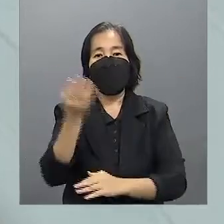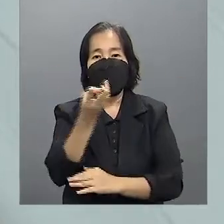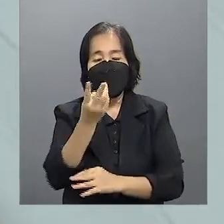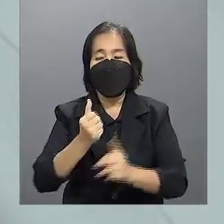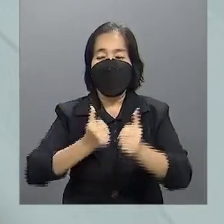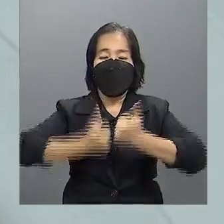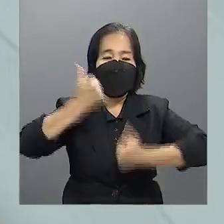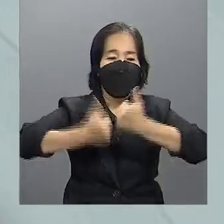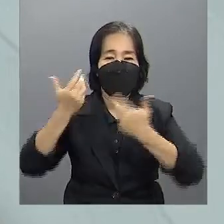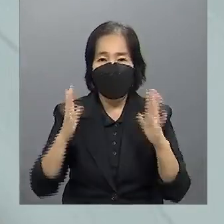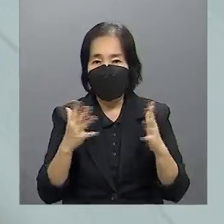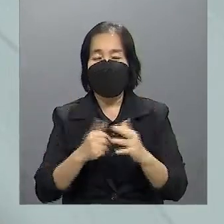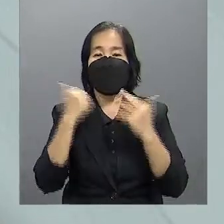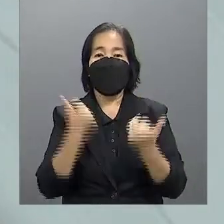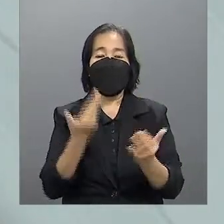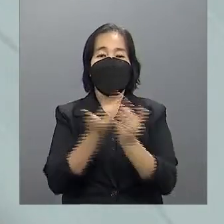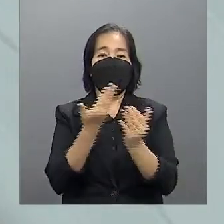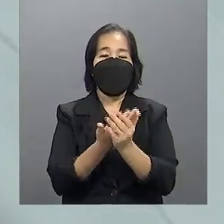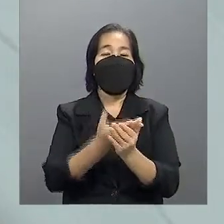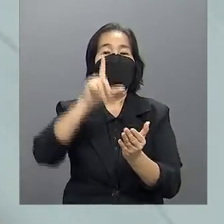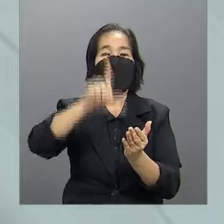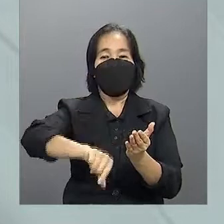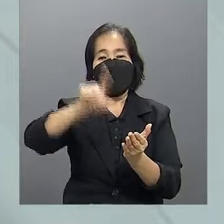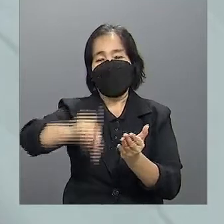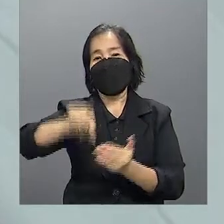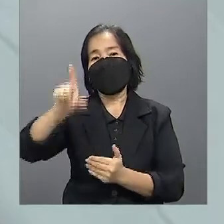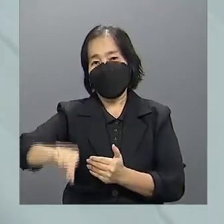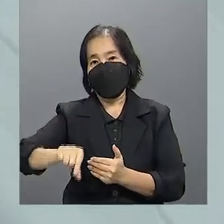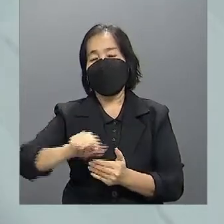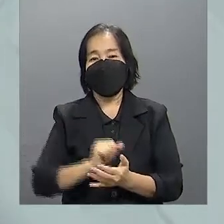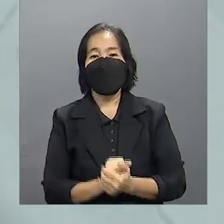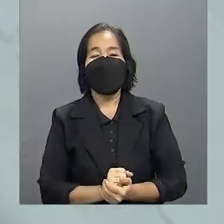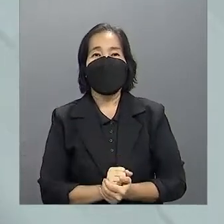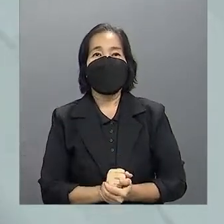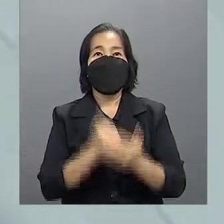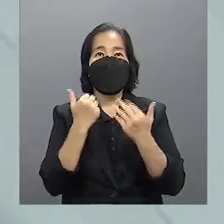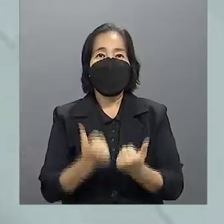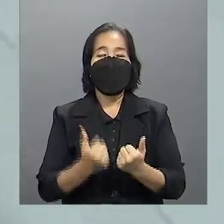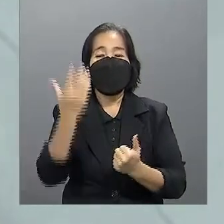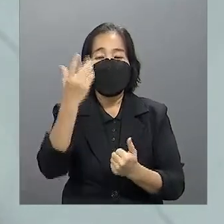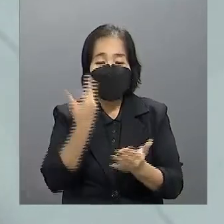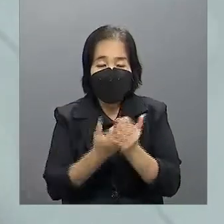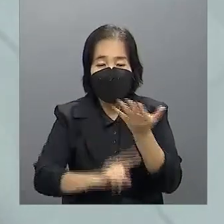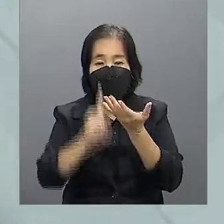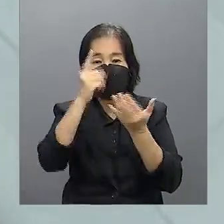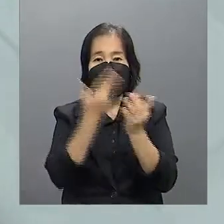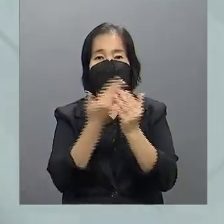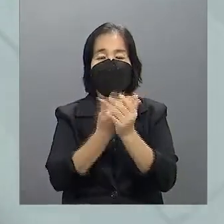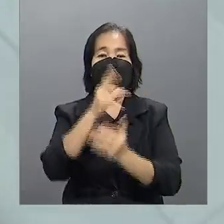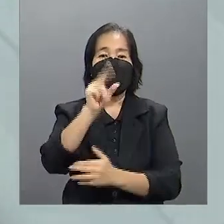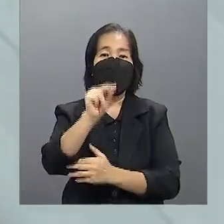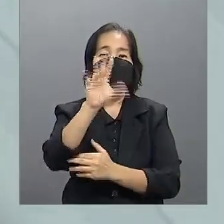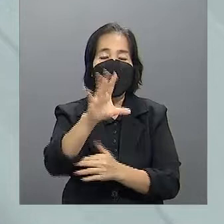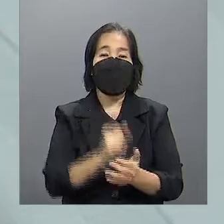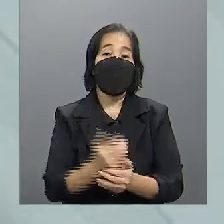ให้ราคามังคุดต้นฤดูปีนี้ค่อนข้างที่จะมีราคาต่ำนะคะเหลือเพียงกิโลกรัมละ35บาททั้งที่ปีก่อนมีรา